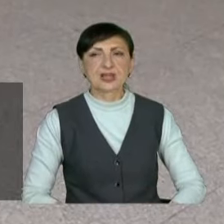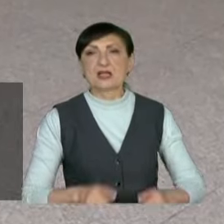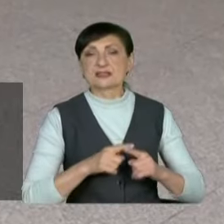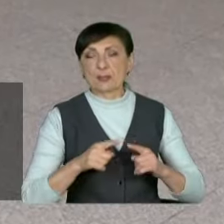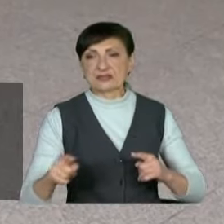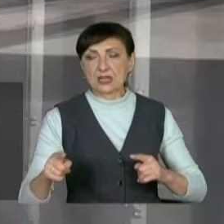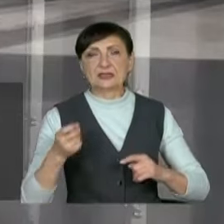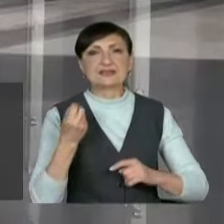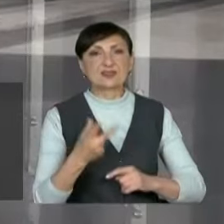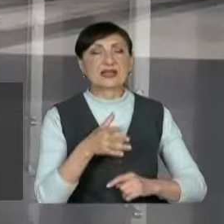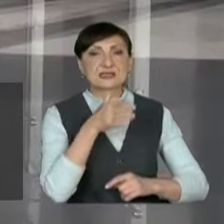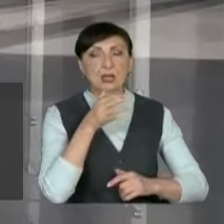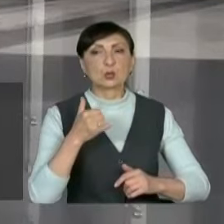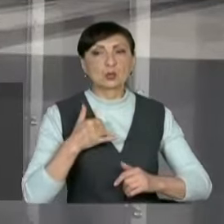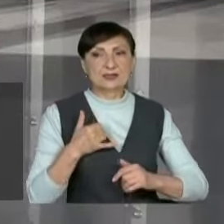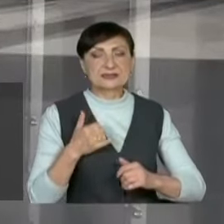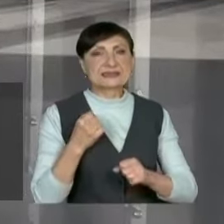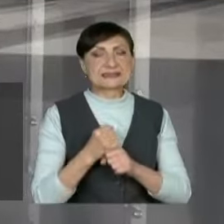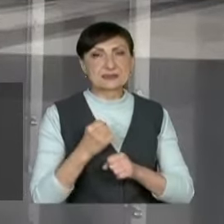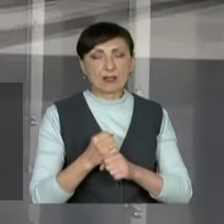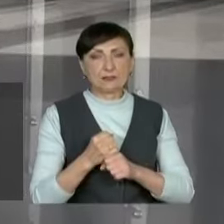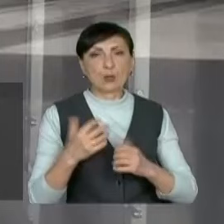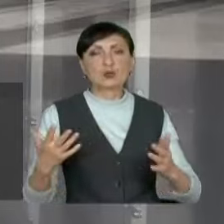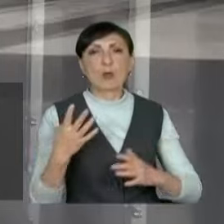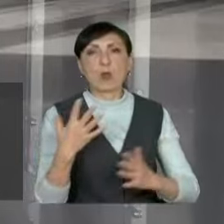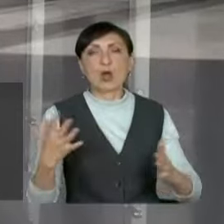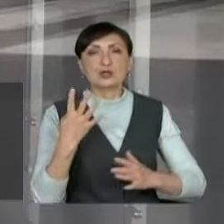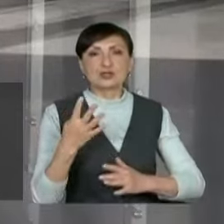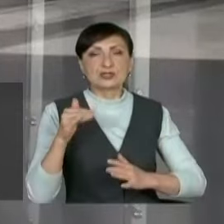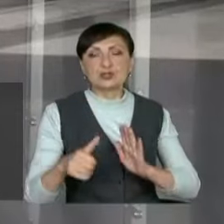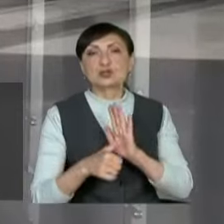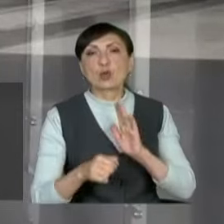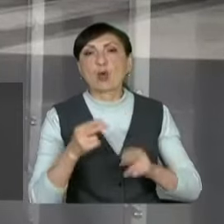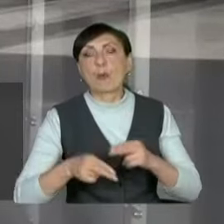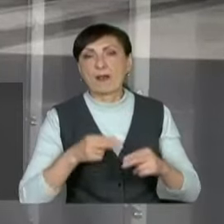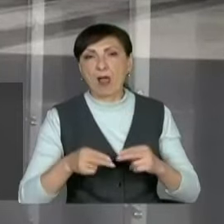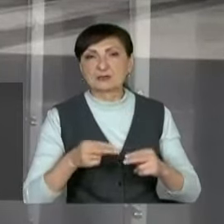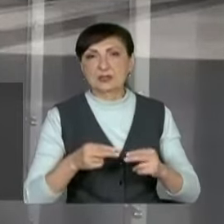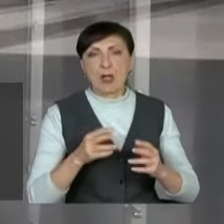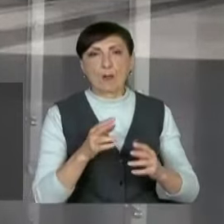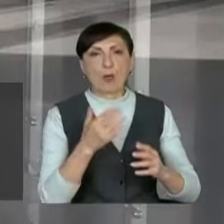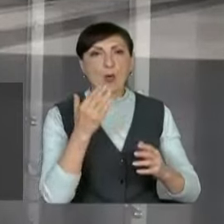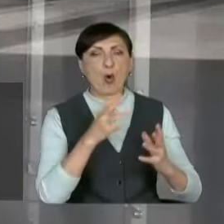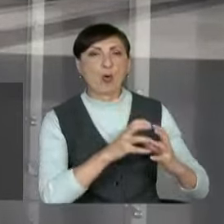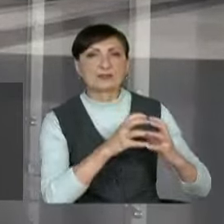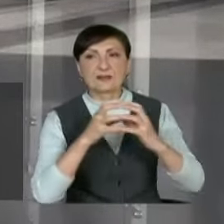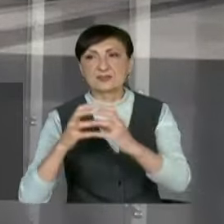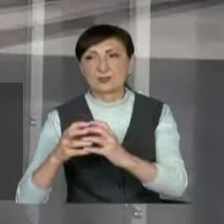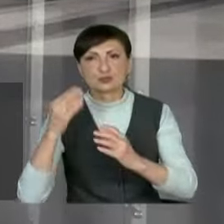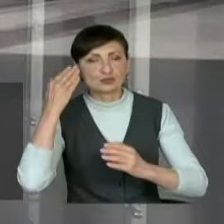последние 12 лет у нас сделано более 4600 операций по трансплантации. Из